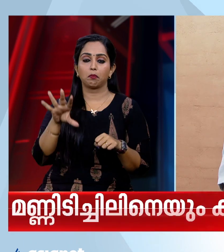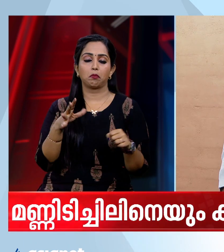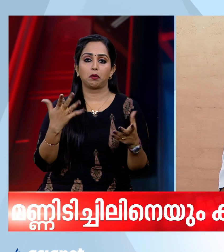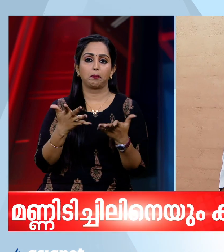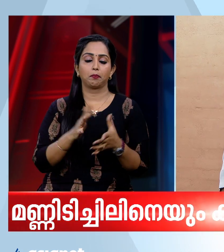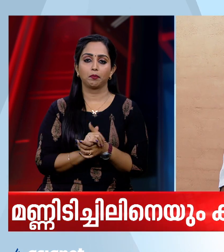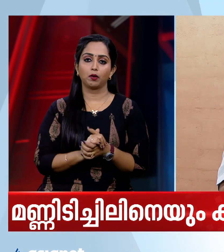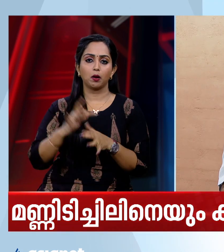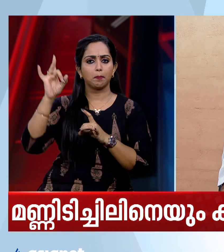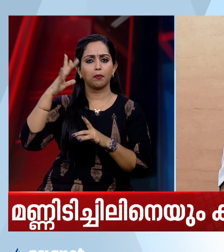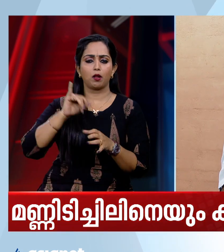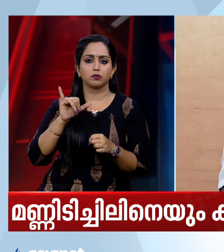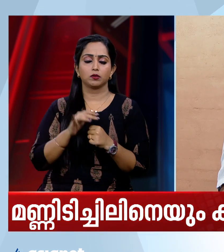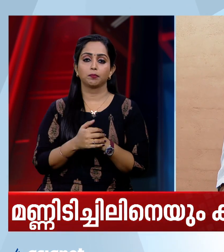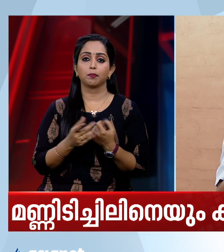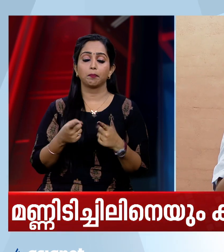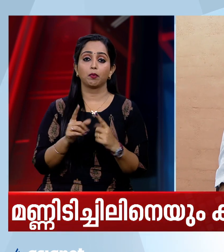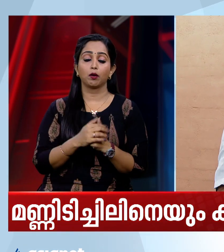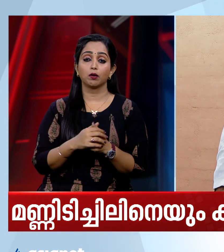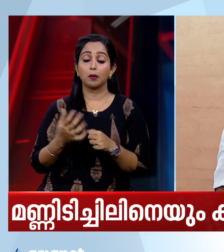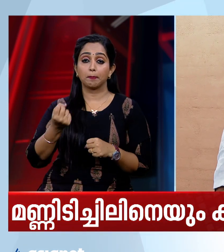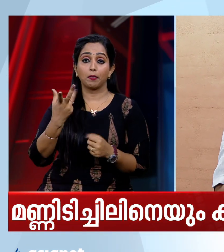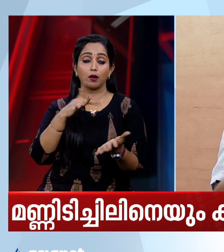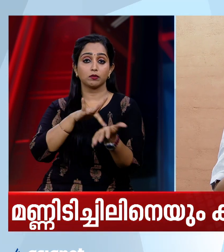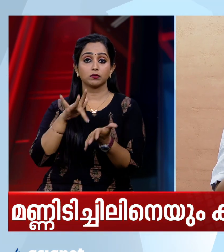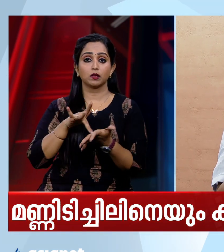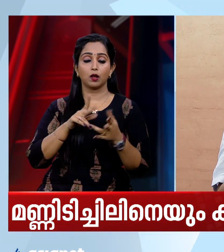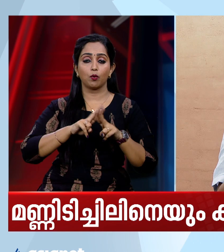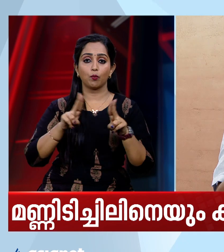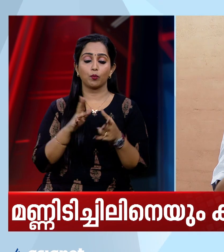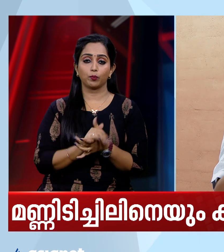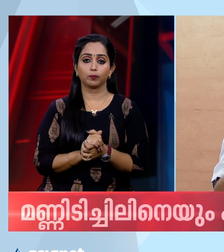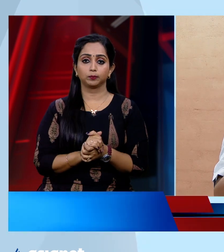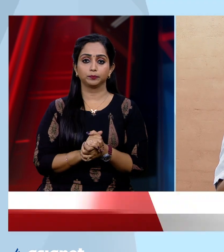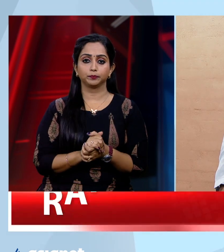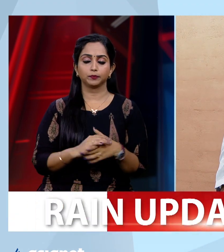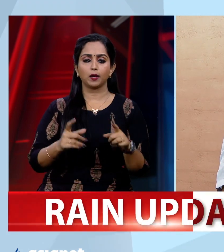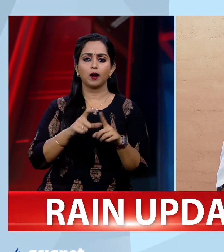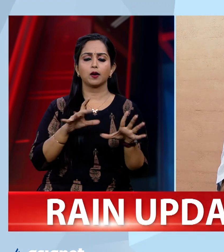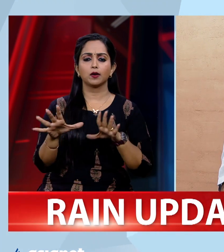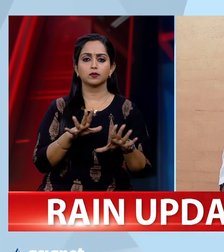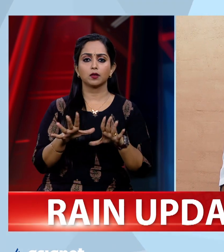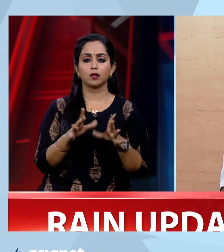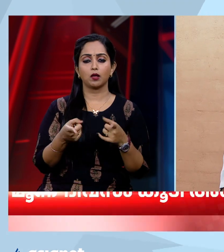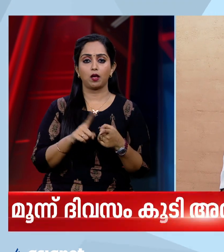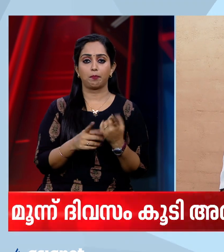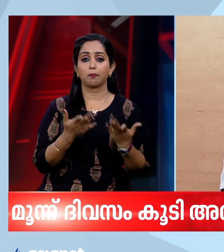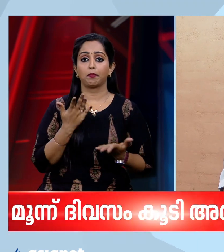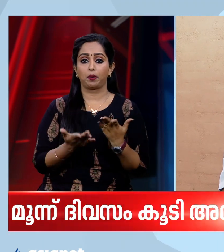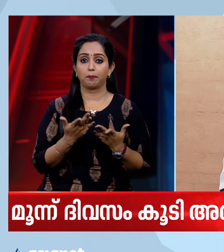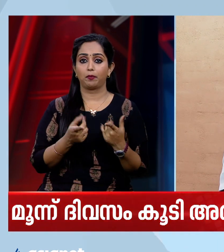മിന്നൽ പ്രളയം പോലെ തന്നെയാണ്. പക്ഷേ പല സ്ഥലങ്ങളും നമ്മൾക്ക് ദുരന്ത സാധ്യതയുള്ളതാണ്, പ്രത്യേകിച്ച് മണ്ണിടിച്ചിൽ